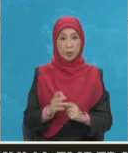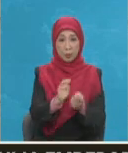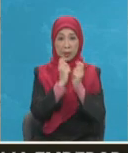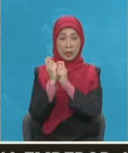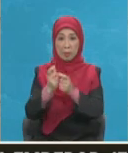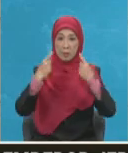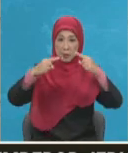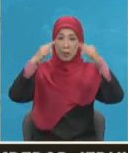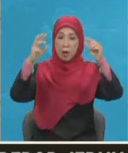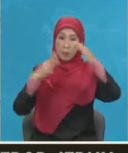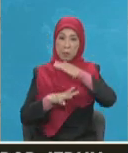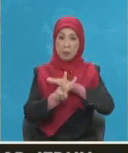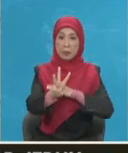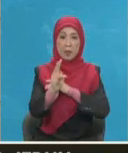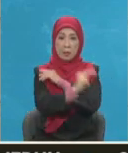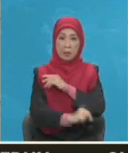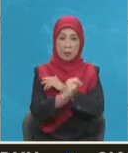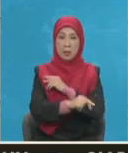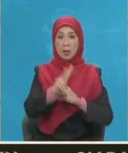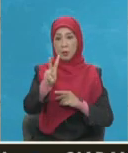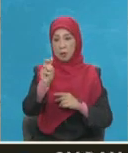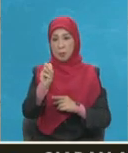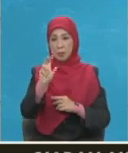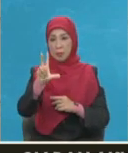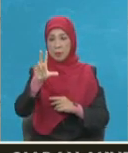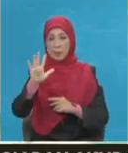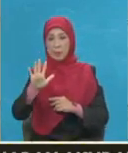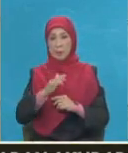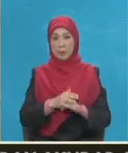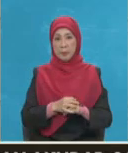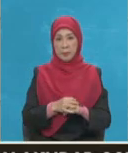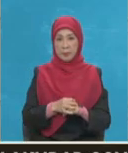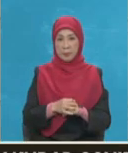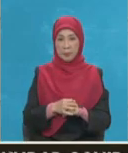Bersama menjayakan wawasan negara 2035.